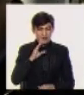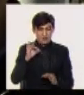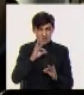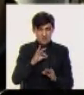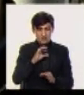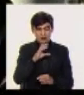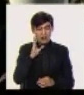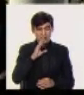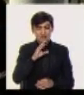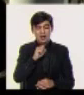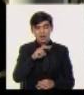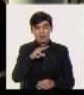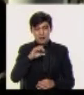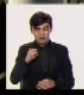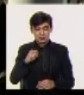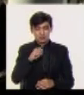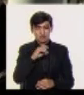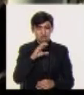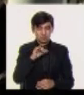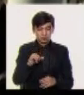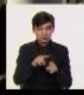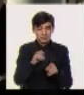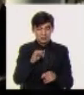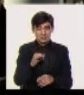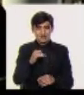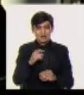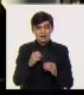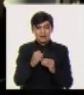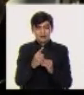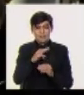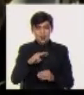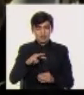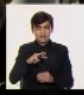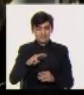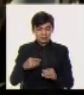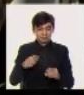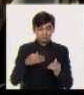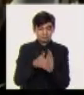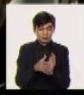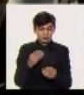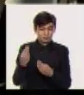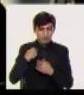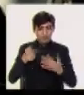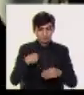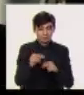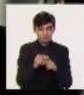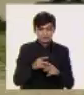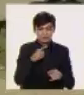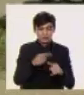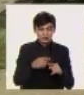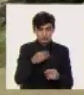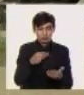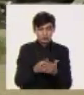тариф үлкен қойды. 10,5 миллион ақша теңге қосу үшін осы суға. Біз оны осы